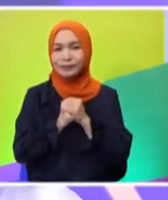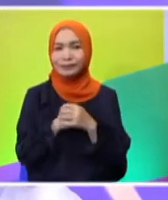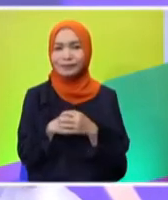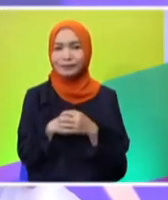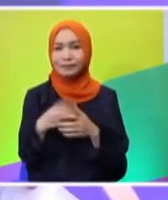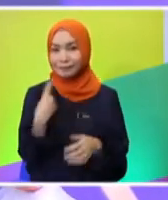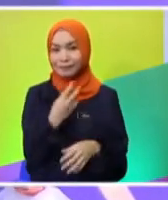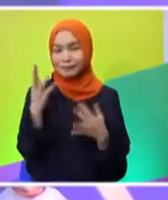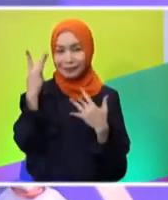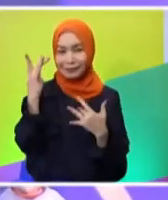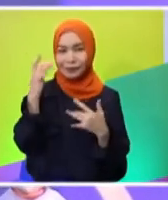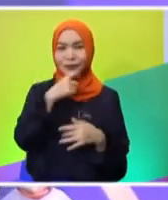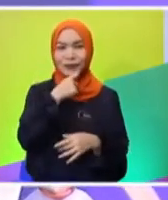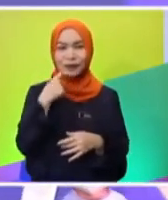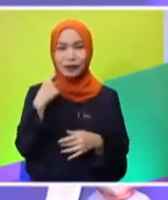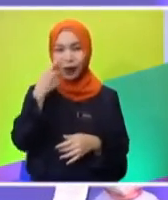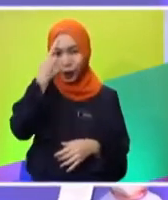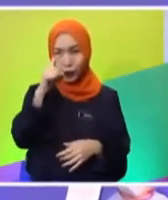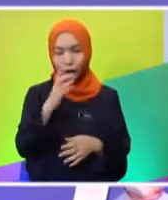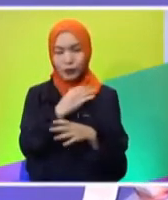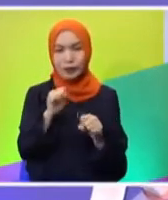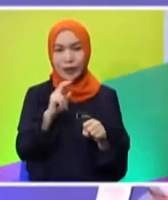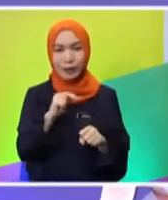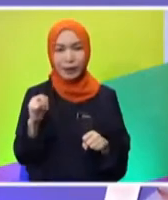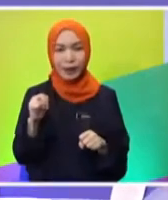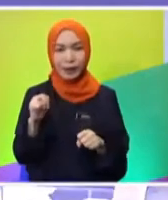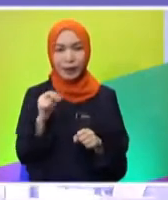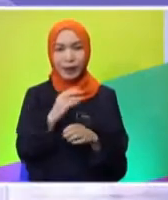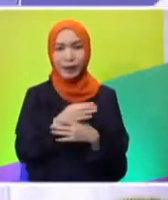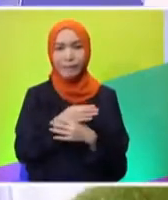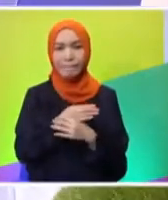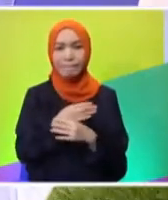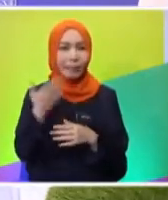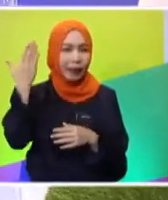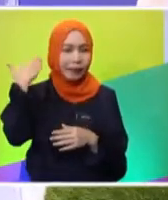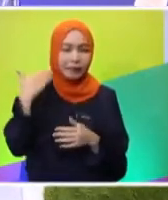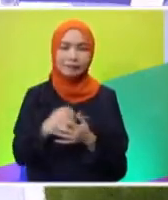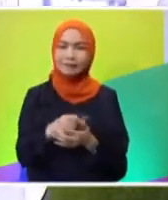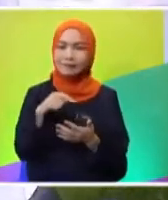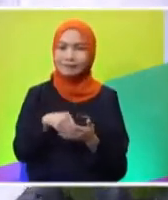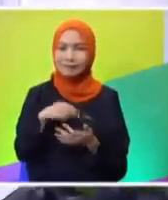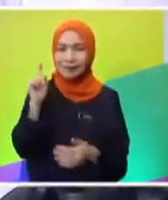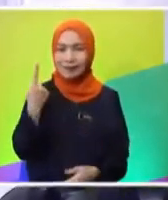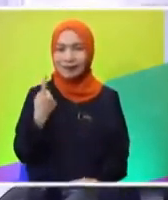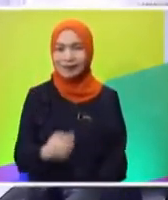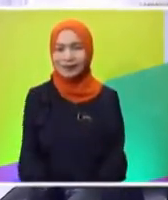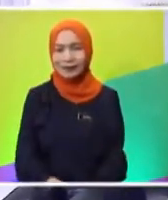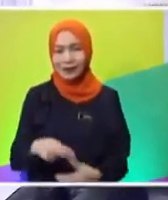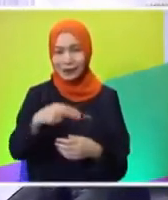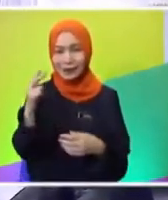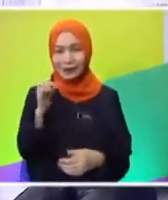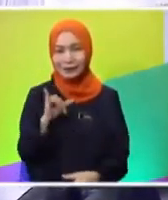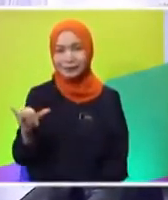akhirnya tunggu kering untuk kita siapkan bahagian belakang perang ini saja hasil ini saja seseorang mudah